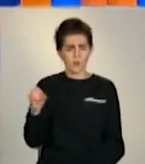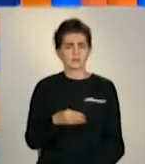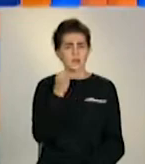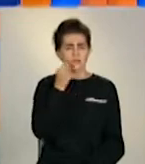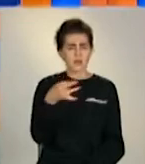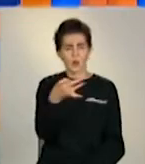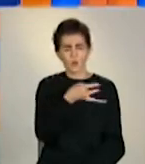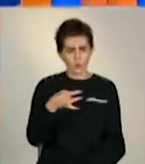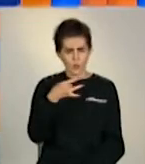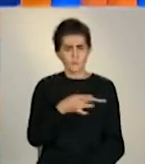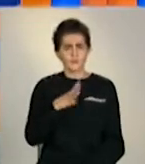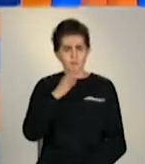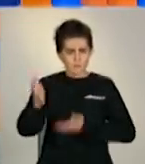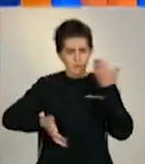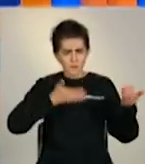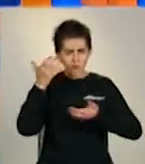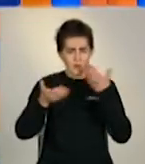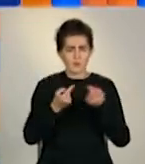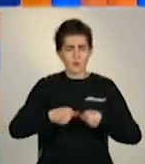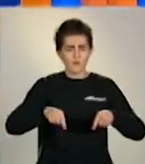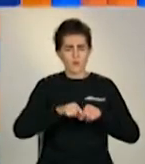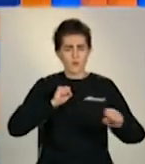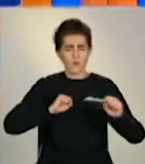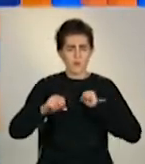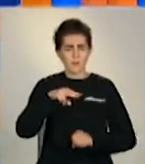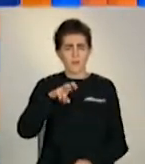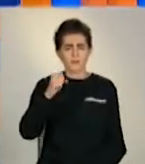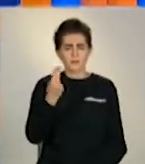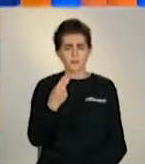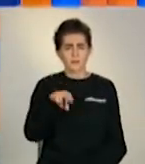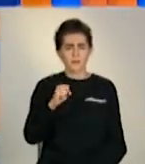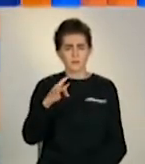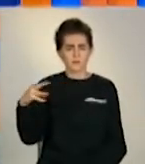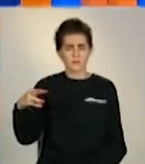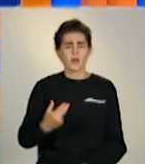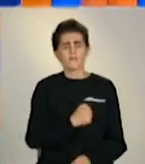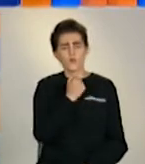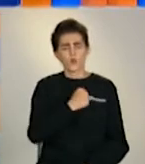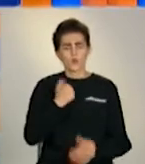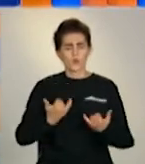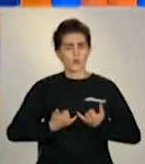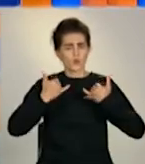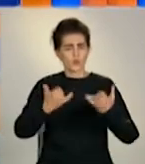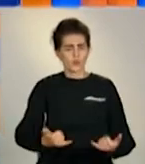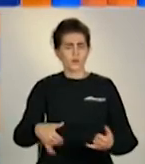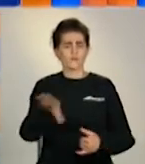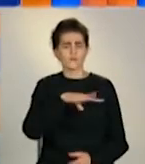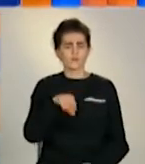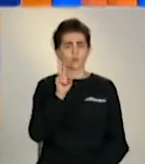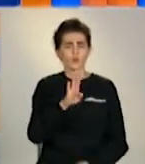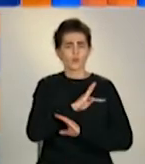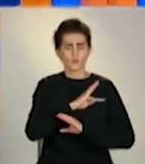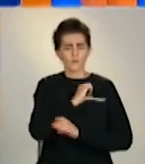Останки розкопали пошуковці громадської організації «Плацдарм». Військові почесті полеглим бійцям